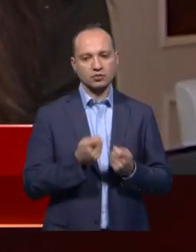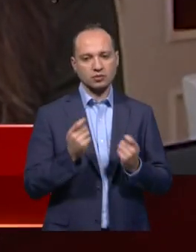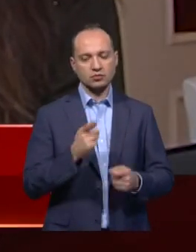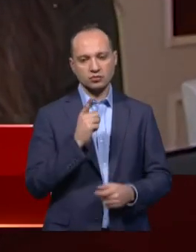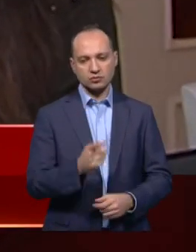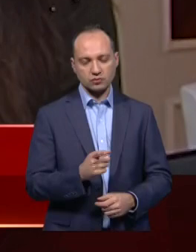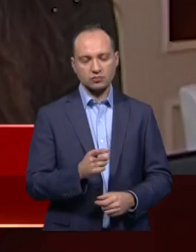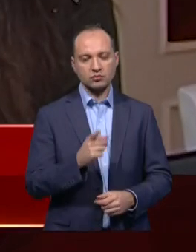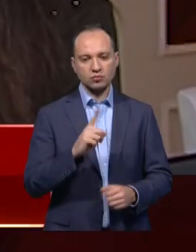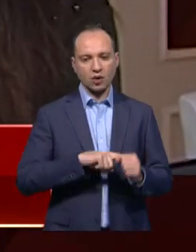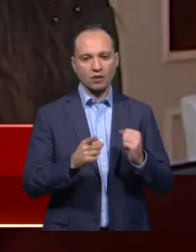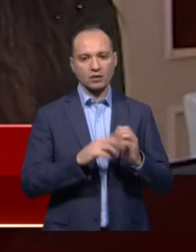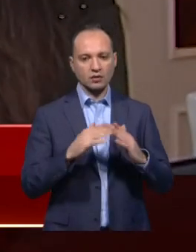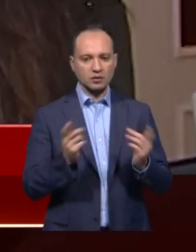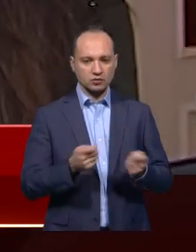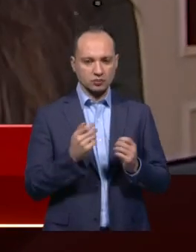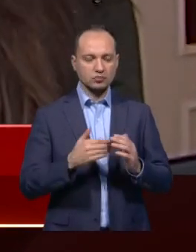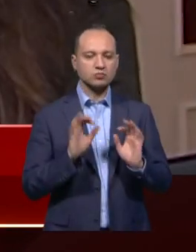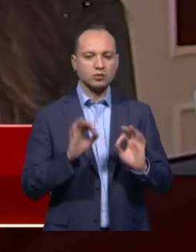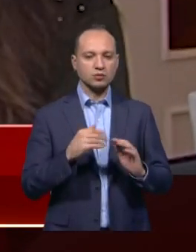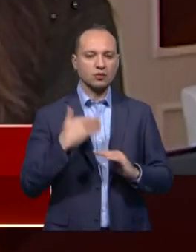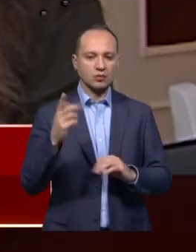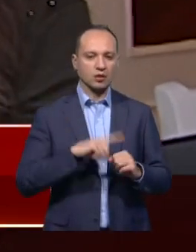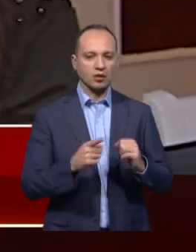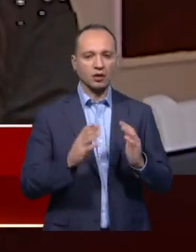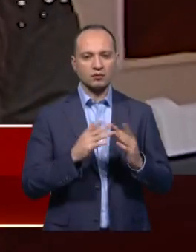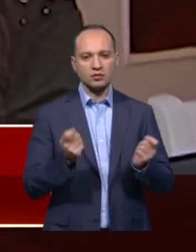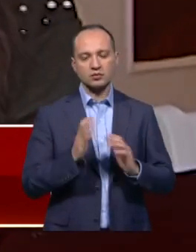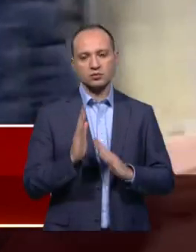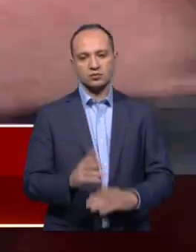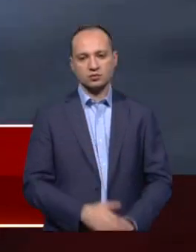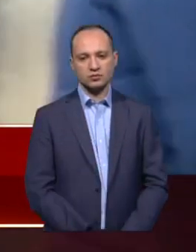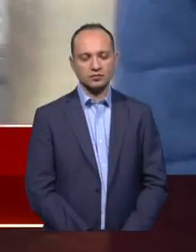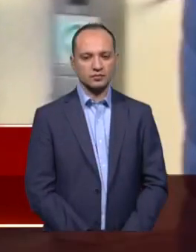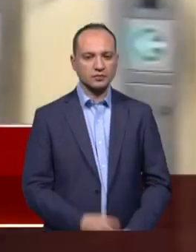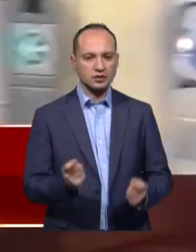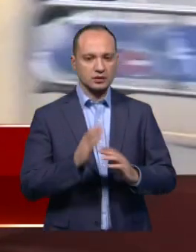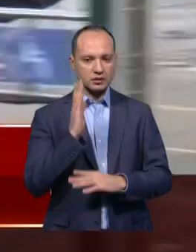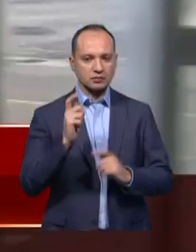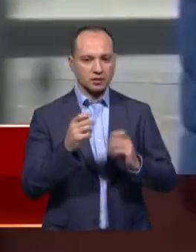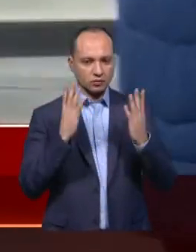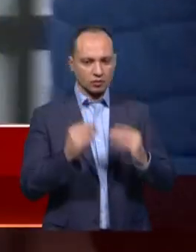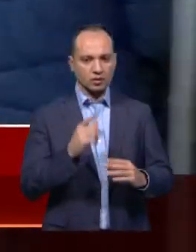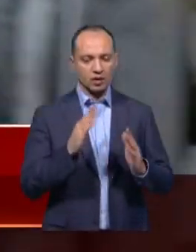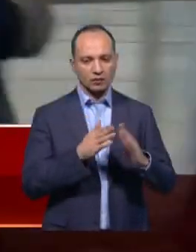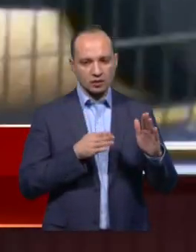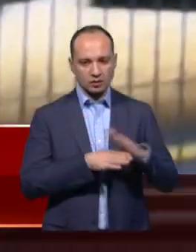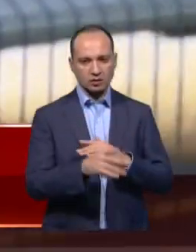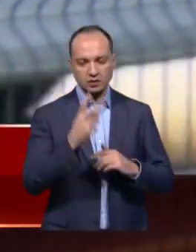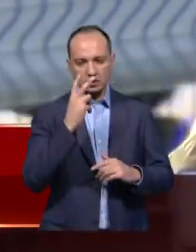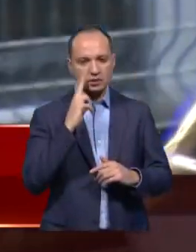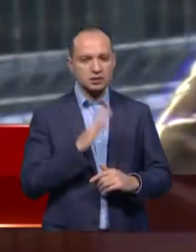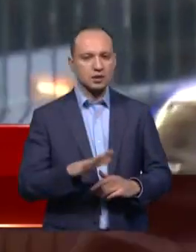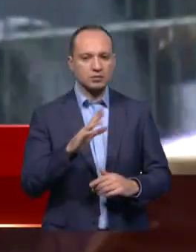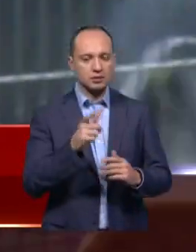çalışma yönlendirdi Bu hafta da evden çalışacağım Büyük ihtimal Önümüzdeki hafta da evden çalışma devam edeceğim şu gitmek zorunda olanlarsa eve girerken